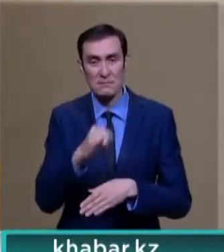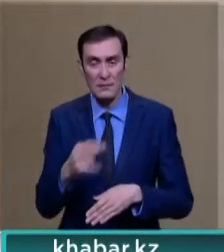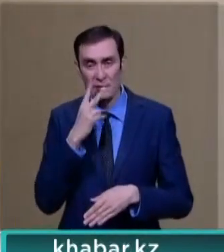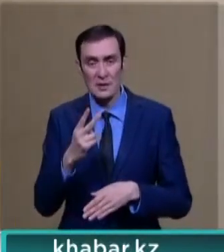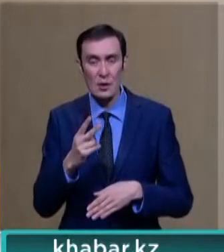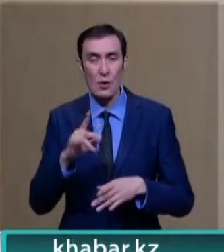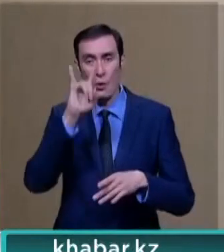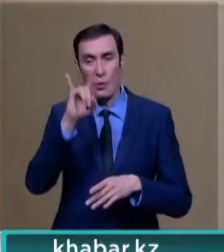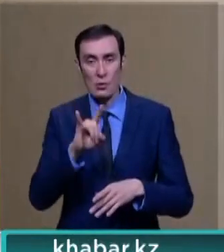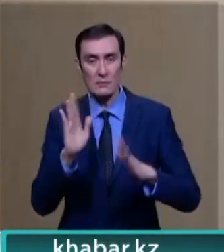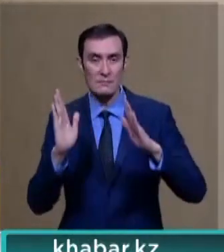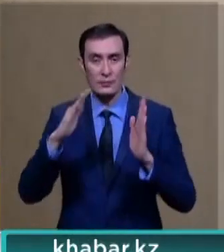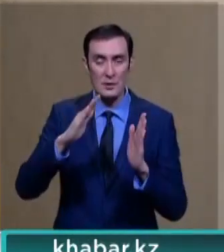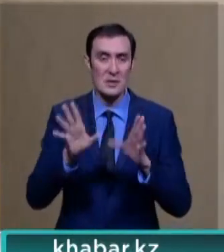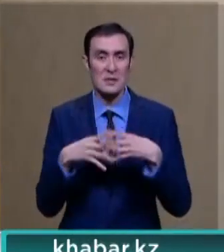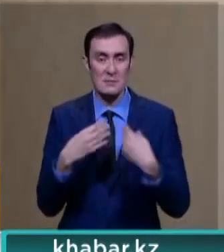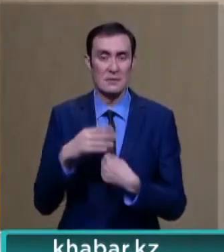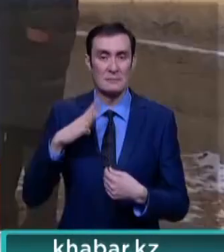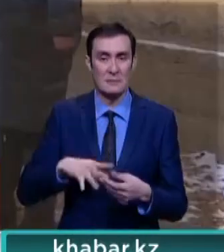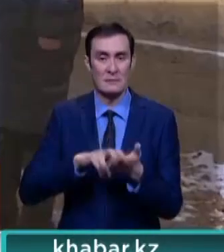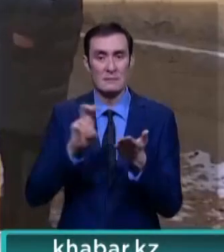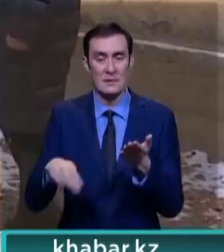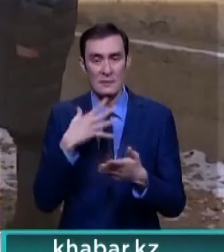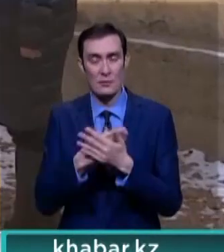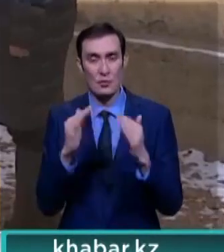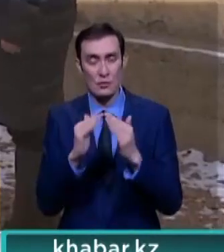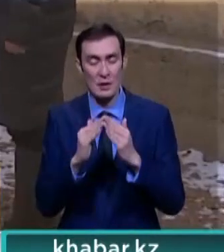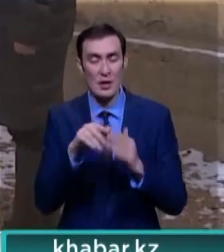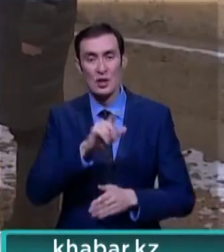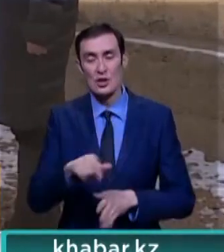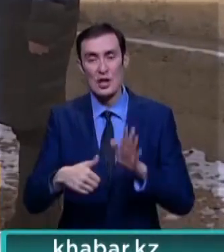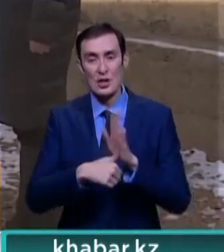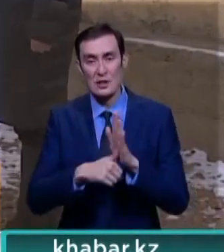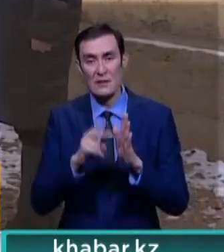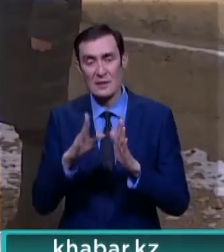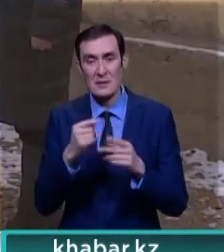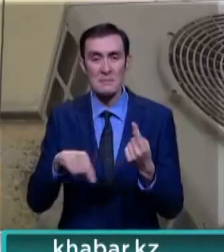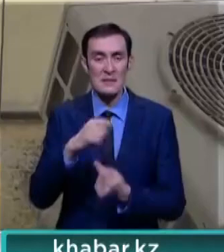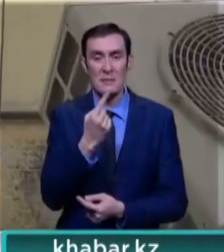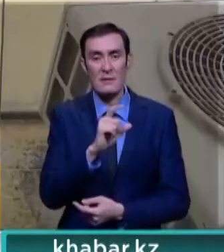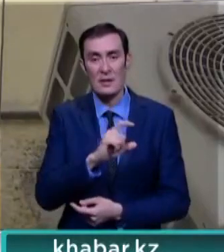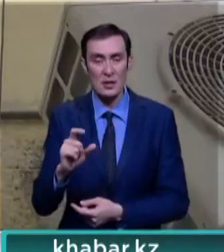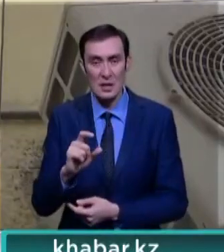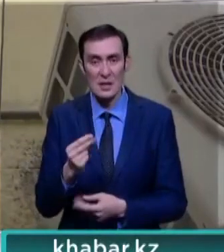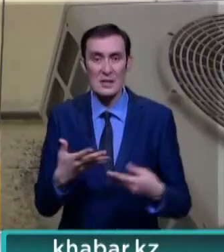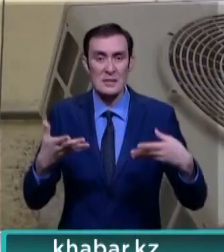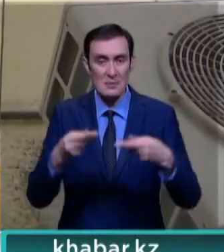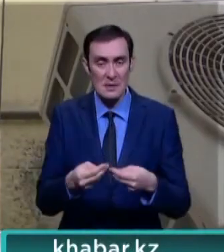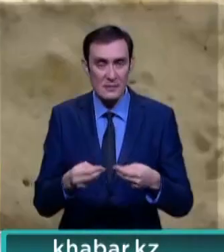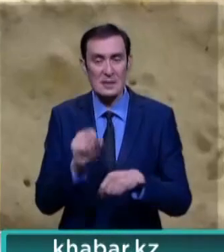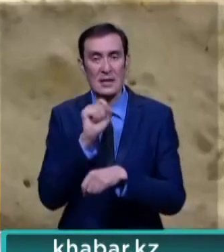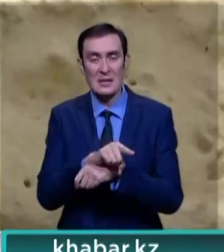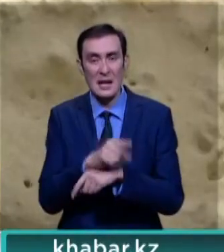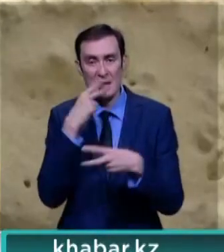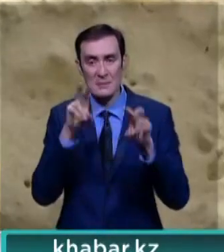окна. Семья была вынуждена покинуть свое жилье. Жители шести жилых квартир и малый бизнес первого этажа сбросились, заказали